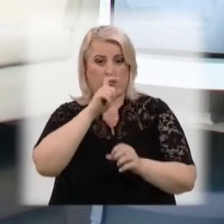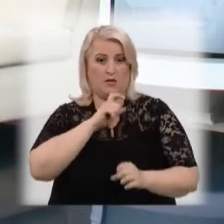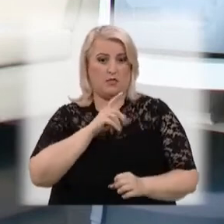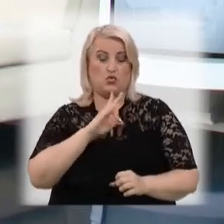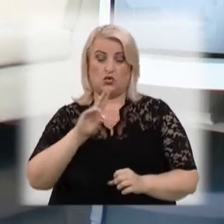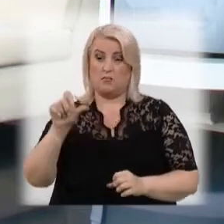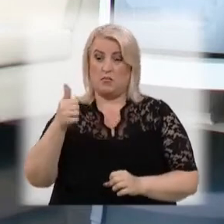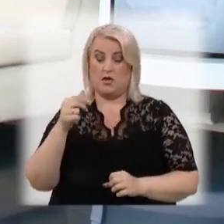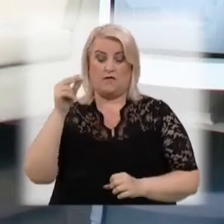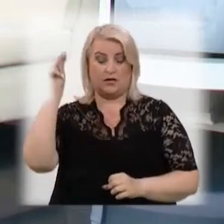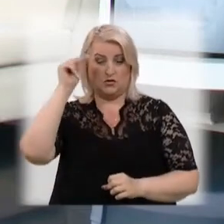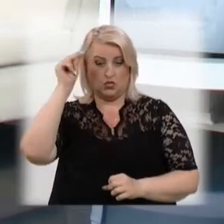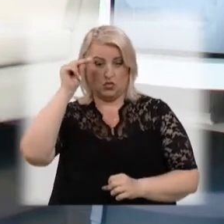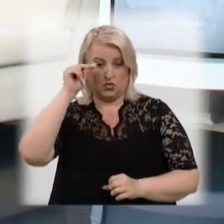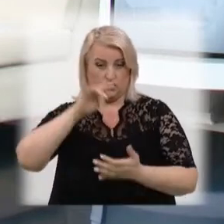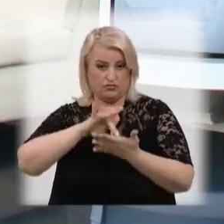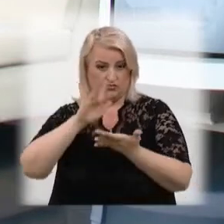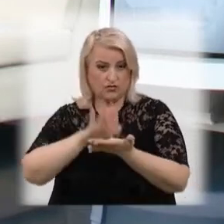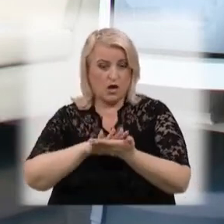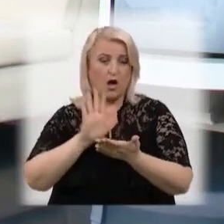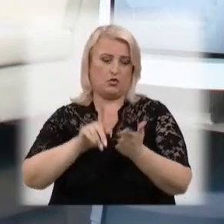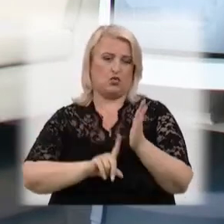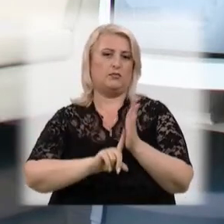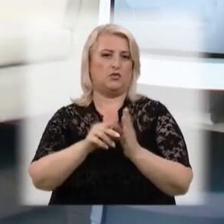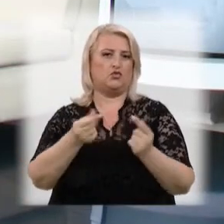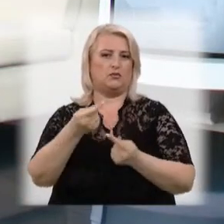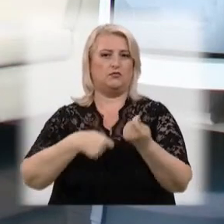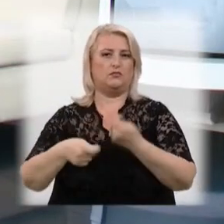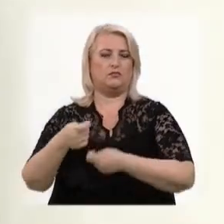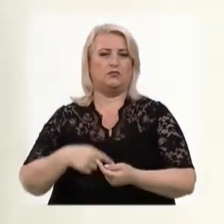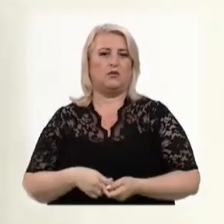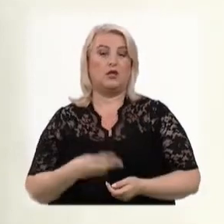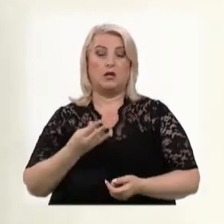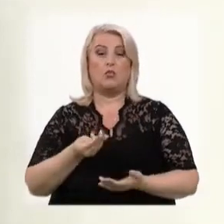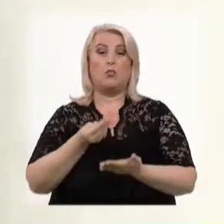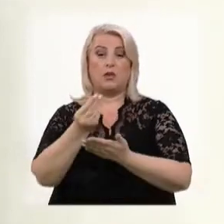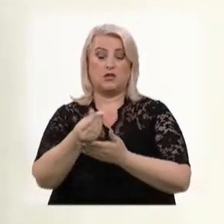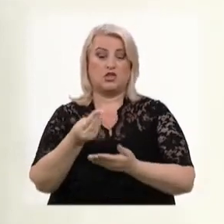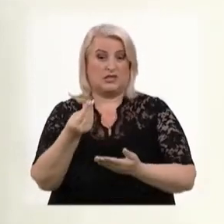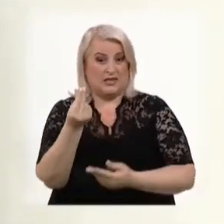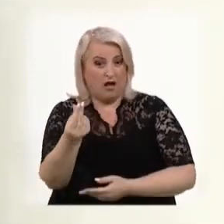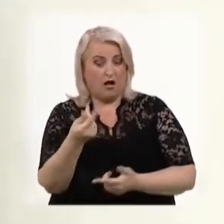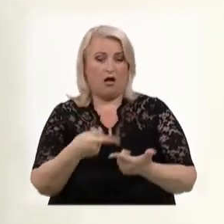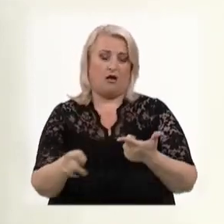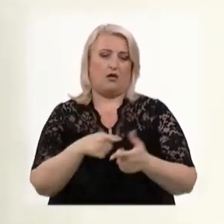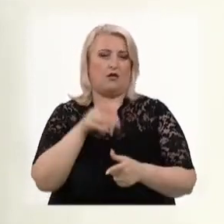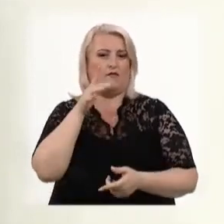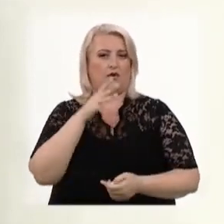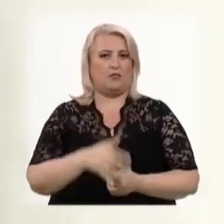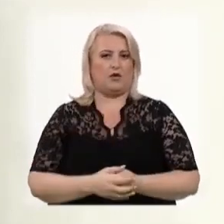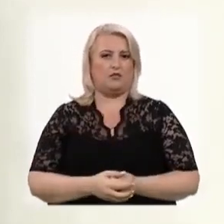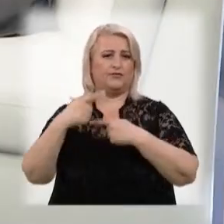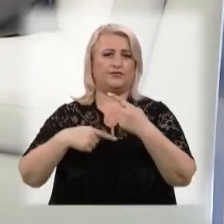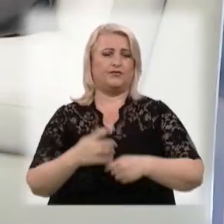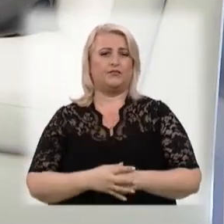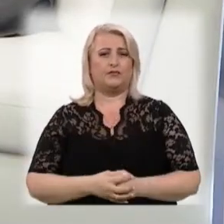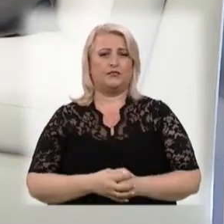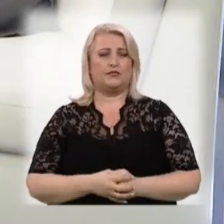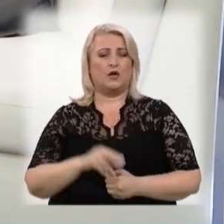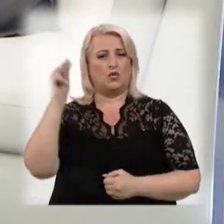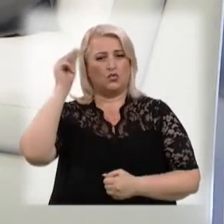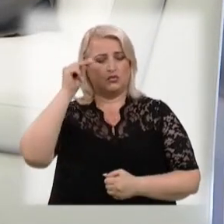pe tine suntem ființe cu gipuri cu banii adică nu pot fi așa și mergem voia matincă aparatul de cafea vreau să intrăm în cafea